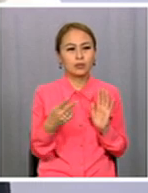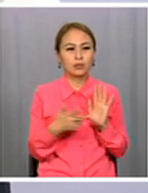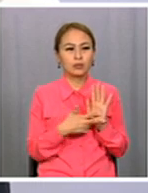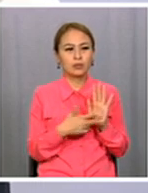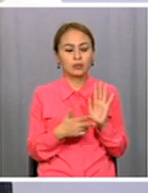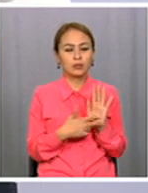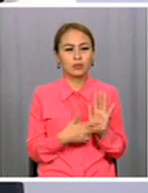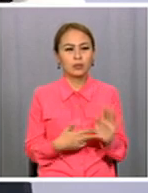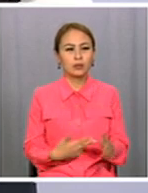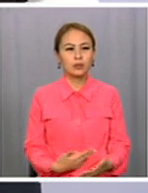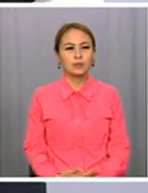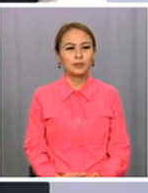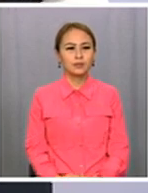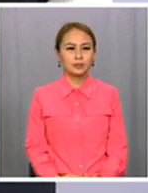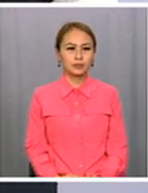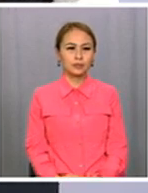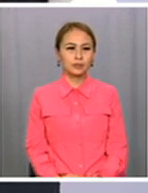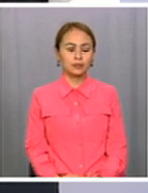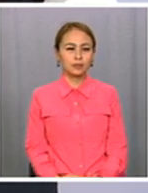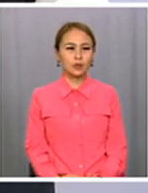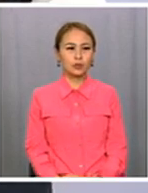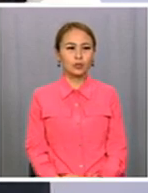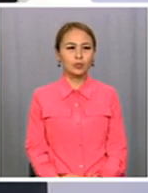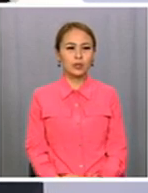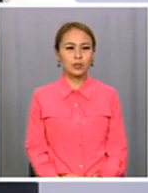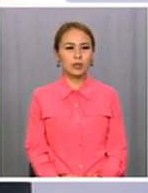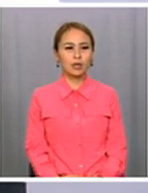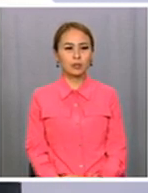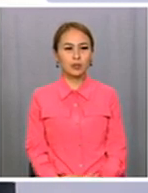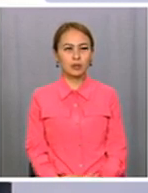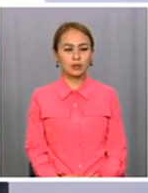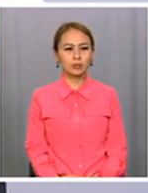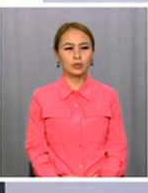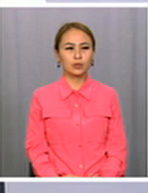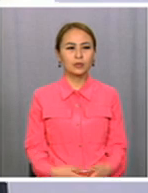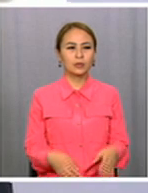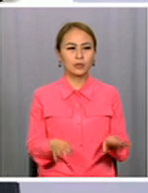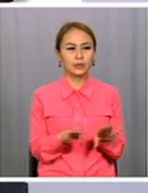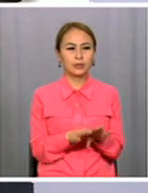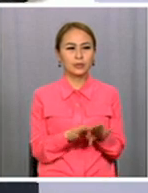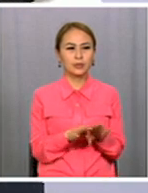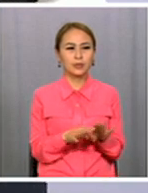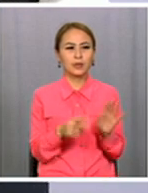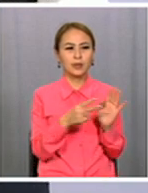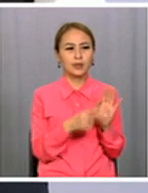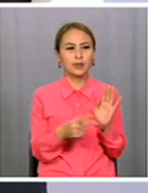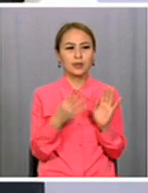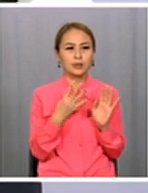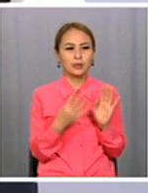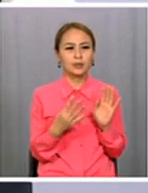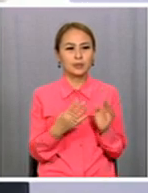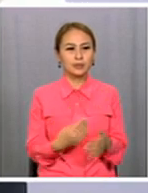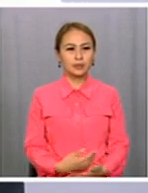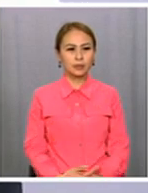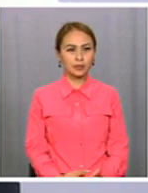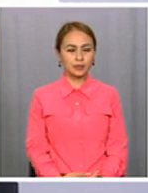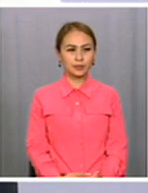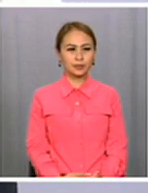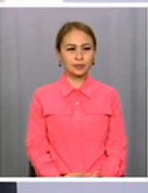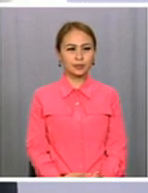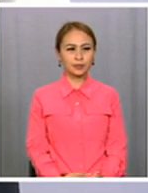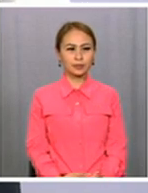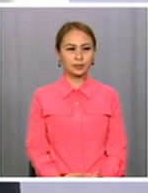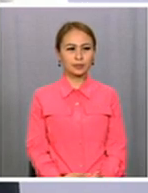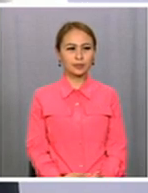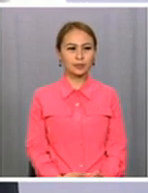4 көбейту 2, яғни 8 сантиметр болады екен. Ал егер квадраттың қабырғасы А, 4-ге тең болса, онда квадраттың